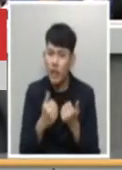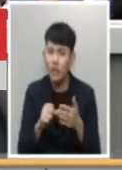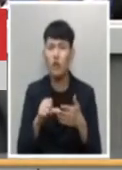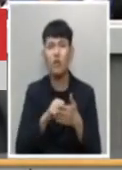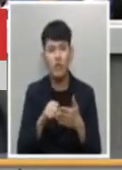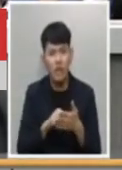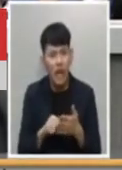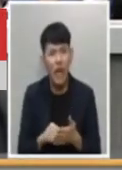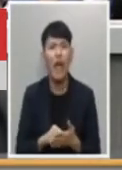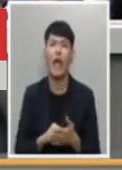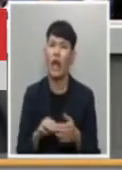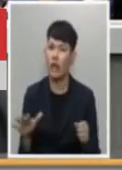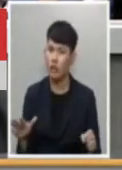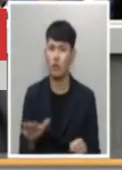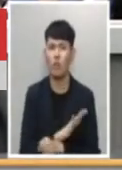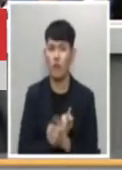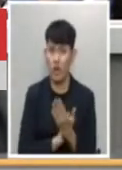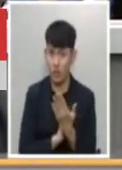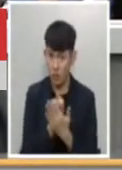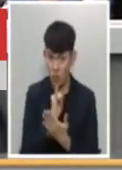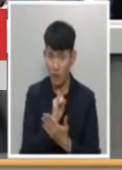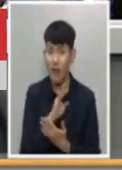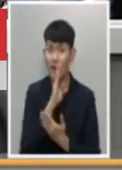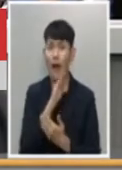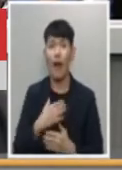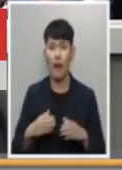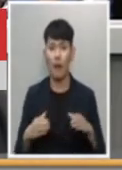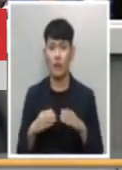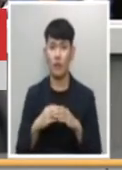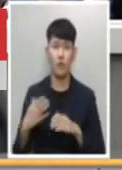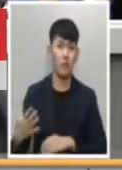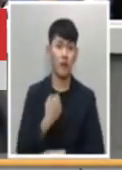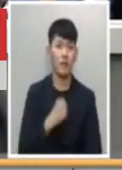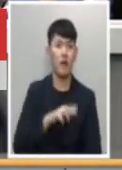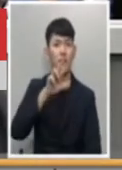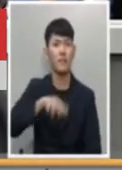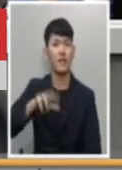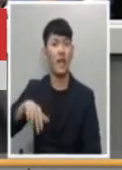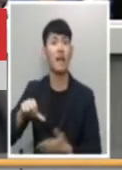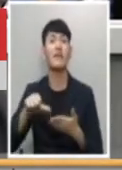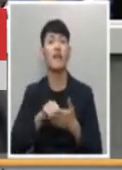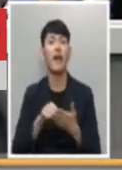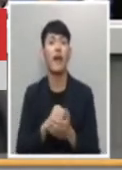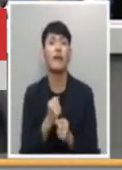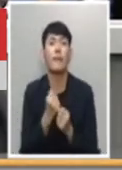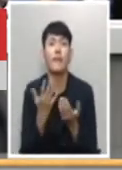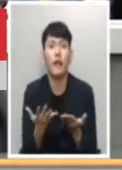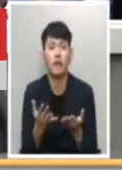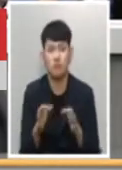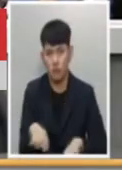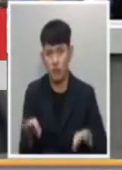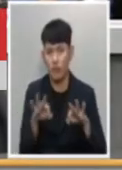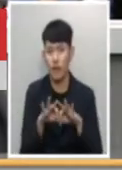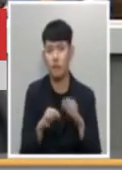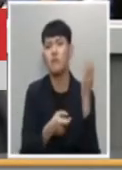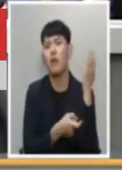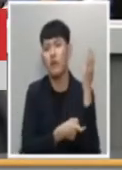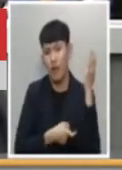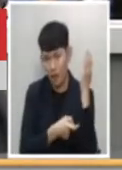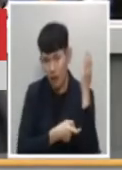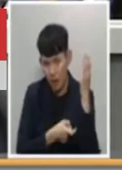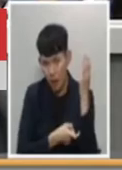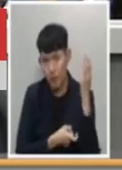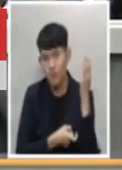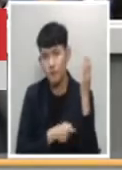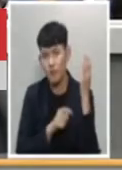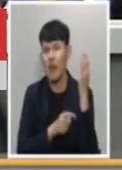วงจรครับถ้าพรรคเพื่อไทยนะครับเราจะแก้ไขครบวงจรก็คือเ เราต้องยกระดับยางครับยกระ